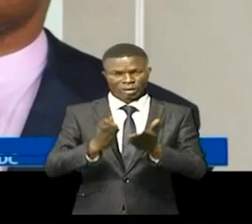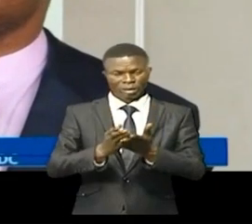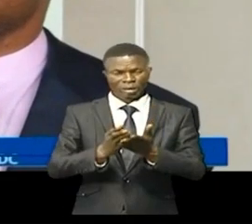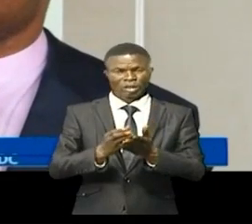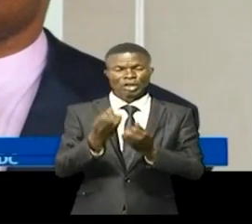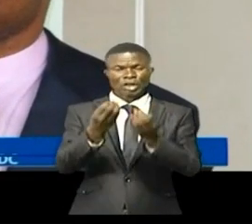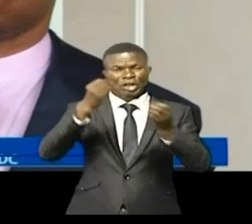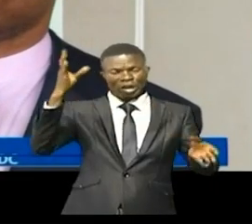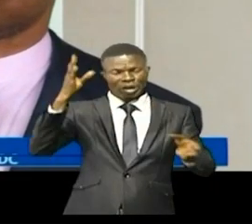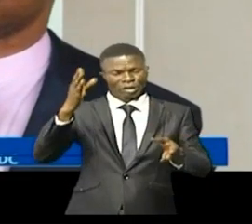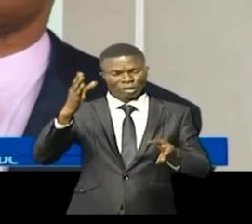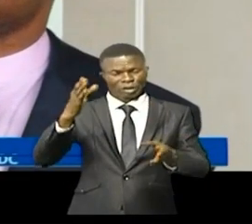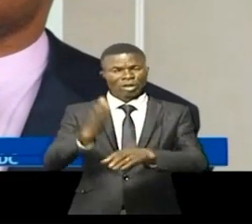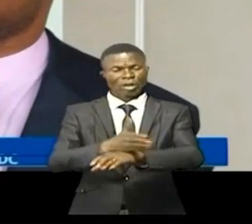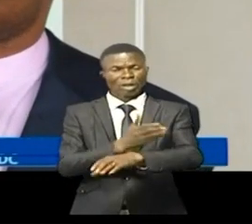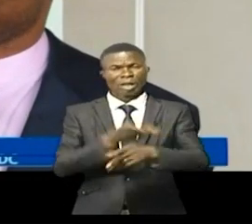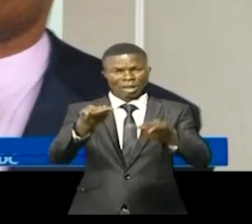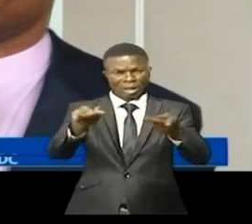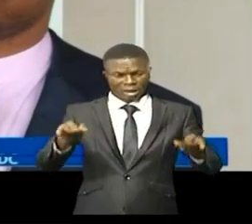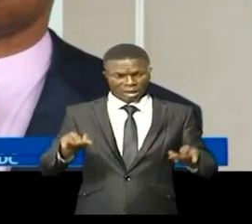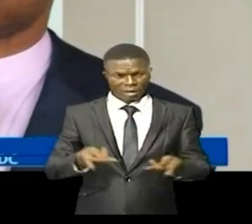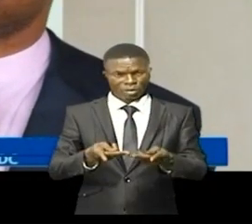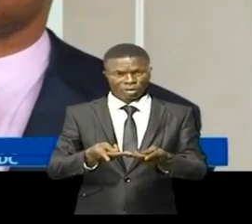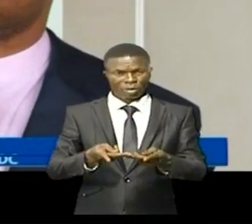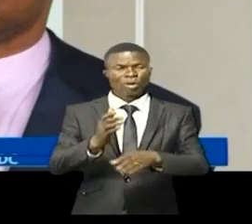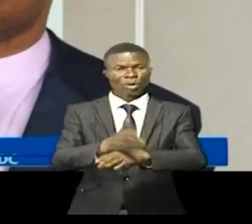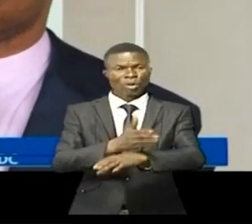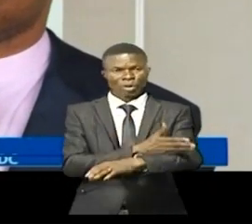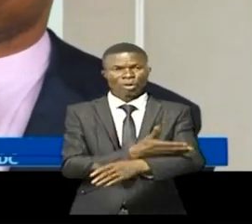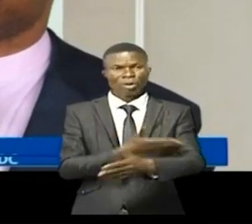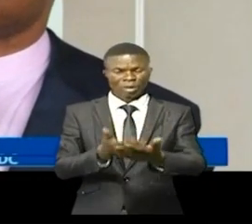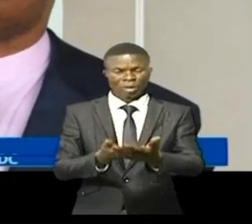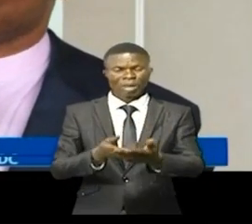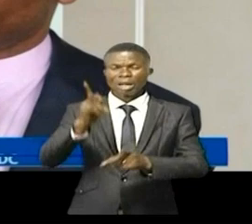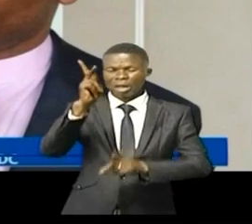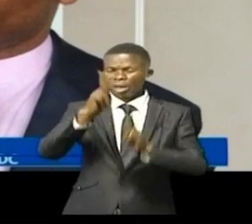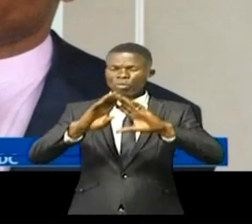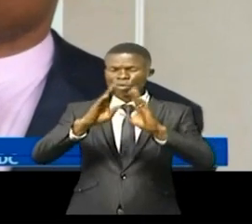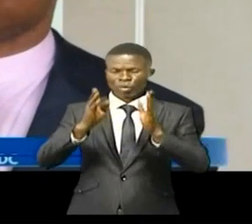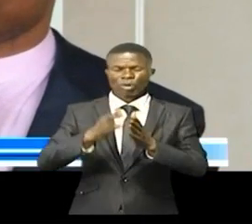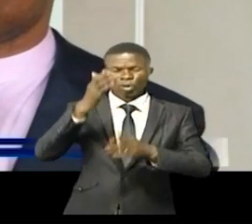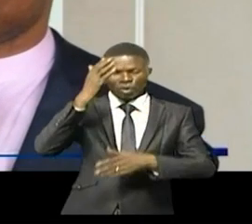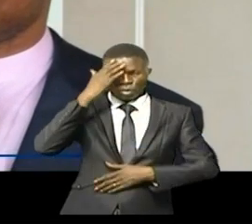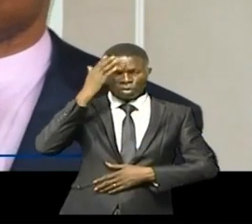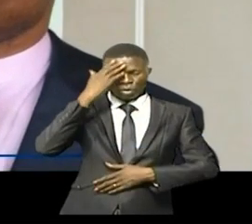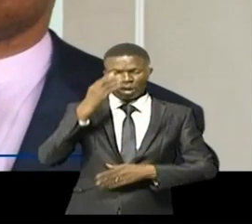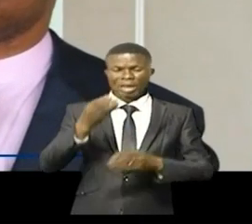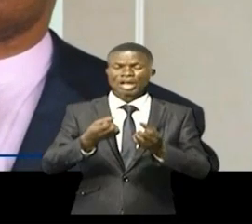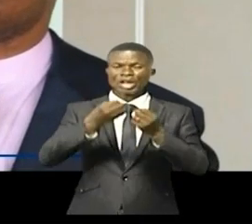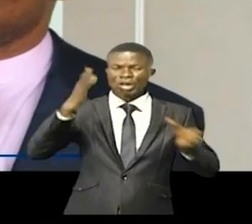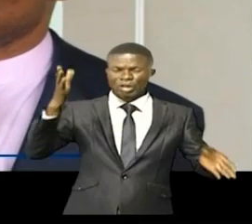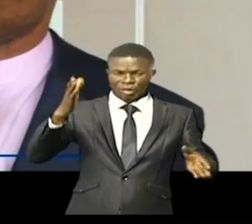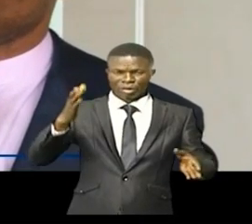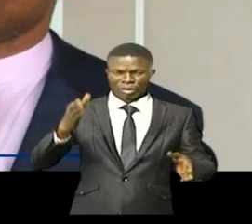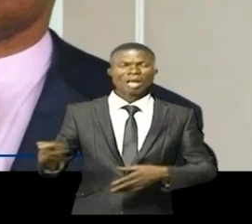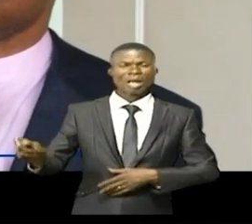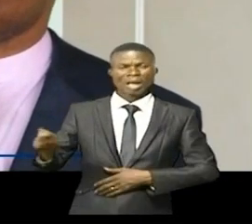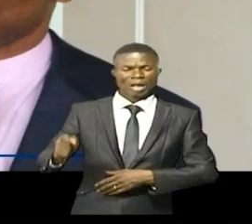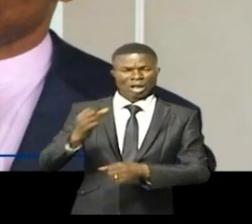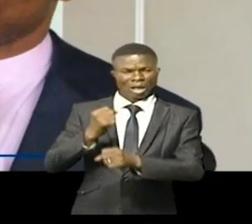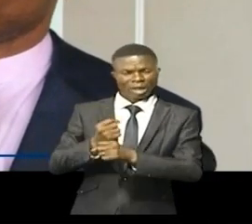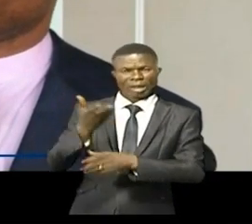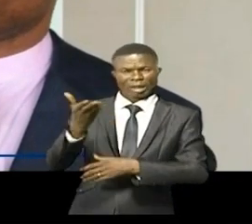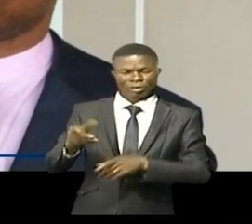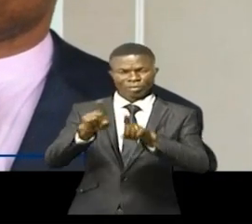ne s'accroissent pas, l'espace ne s'accroît pas. Il faut donc amener ces populations à prendre conscience du potentiel que leur territoire regorge et